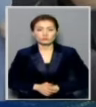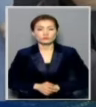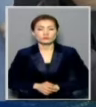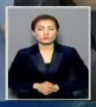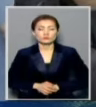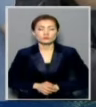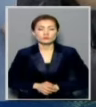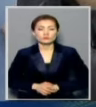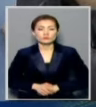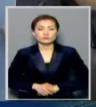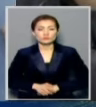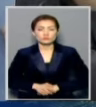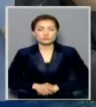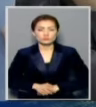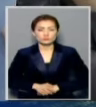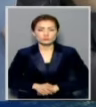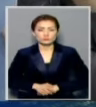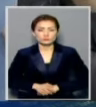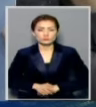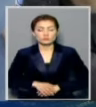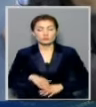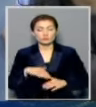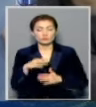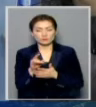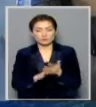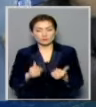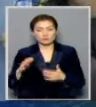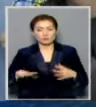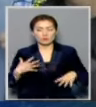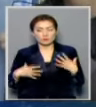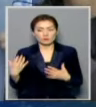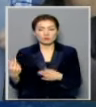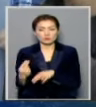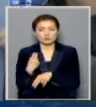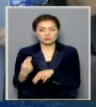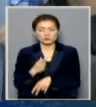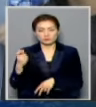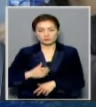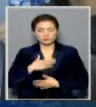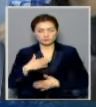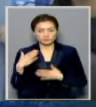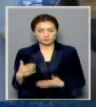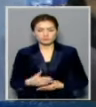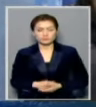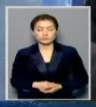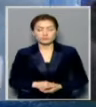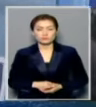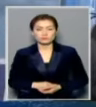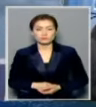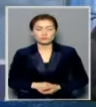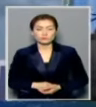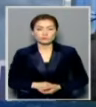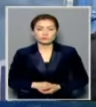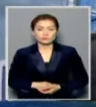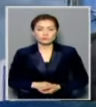Алдағы жарыста да Қазақстан кубогын желбіретеміз. Және де осы жарысқа дайындаған өзімнің жеке бапкеріме алғысымды айтам, ата-анама,